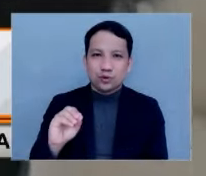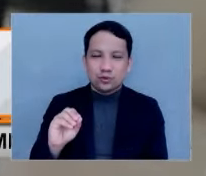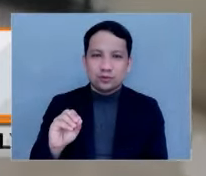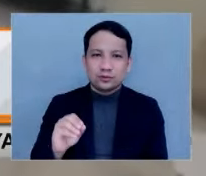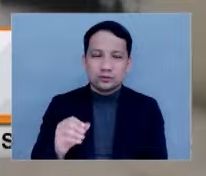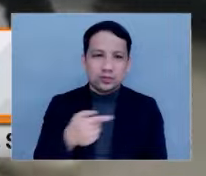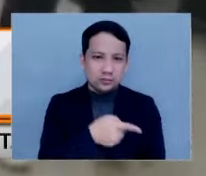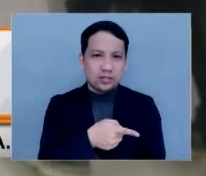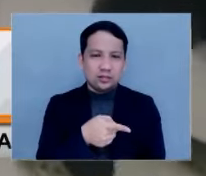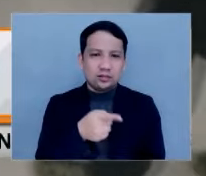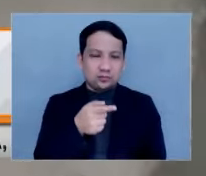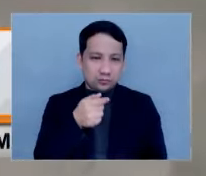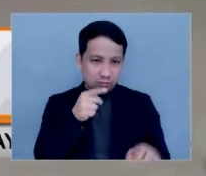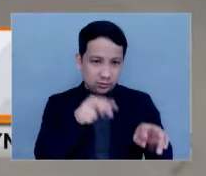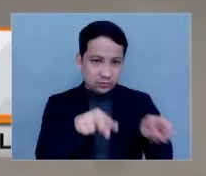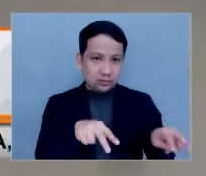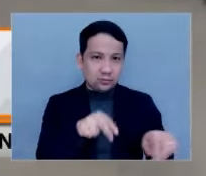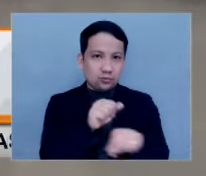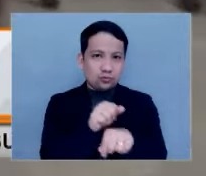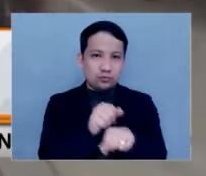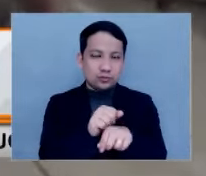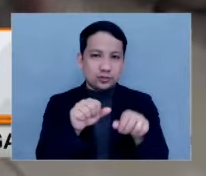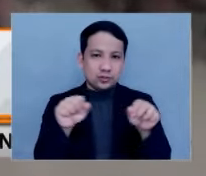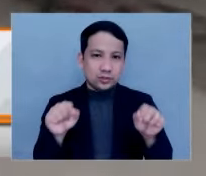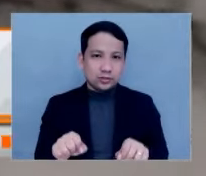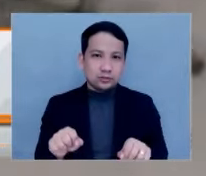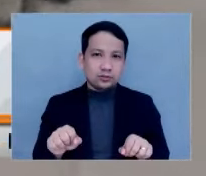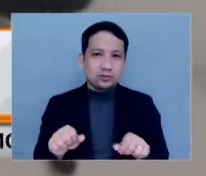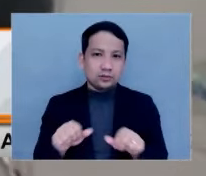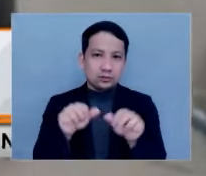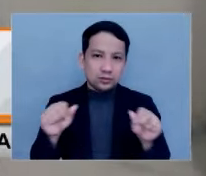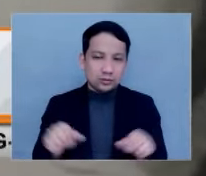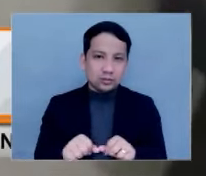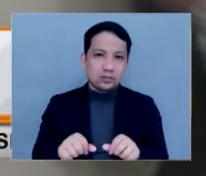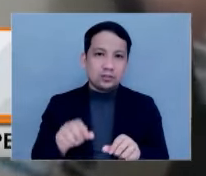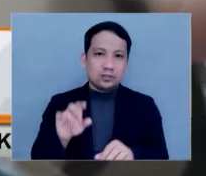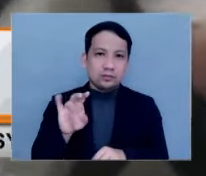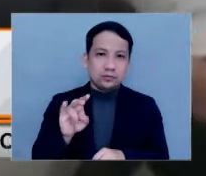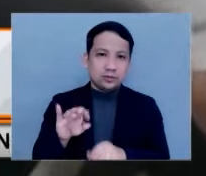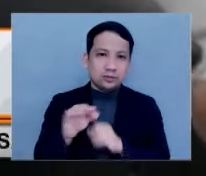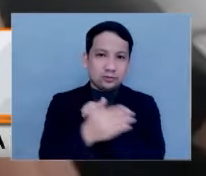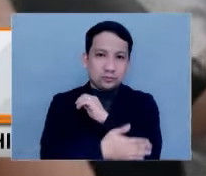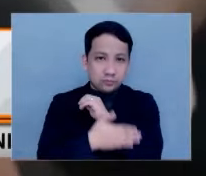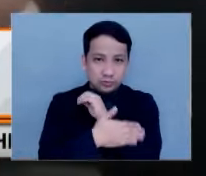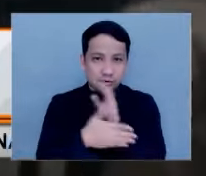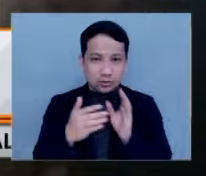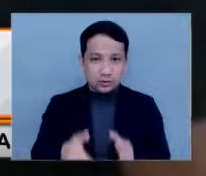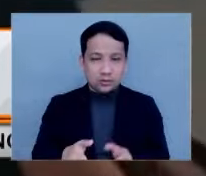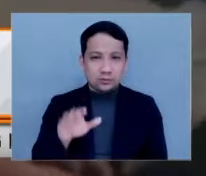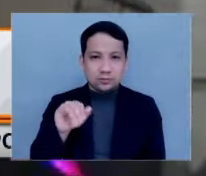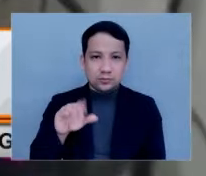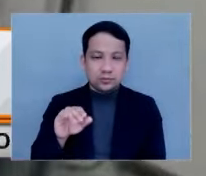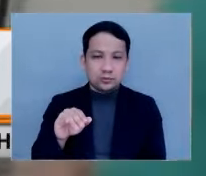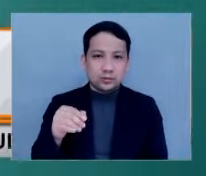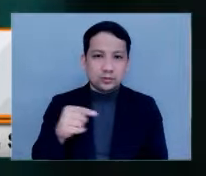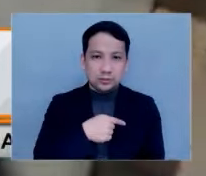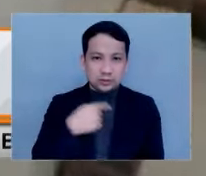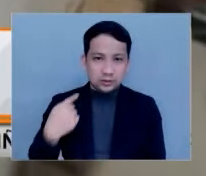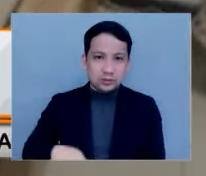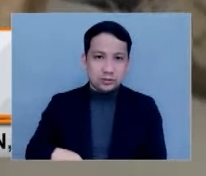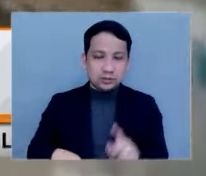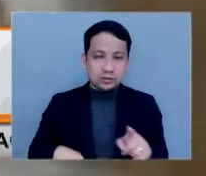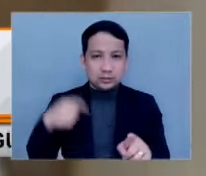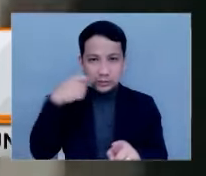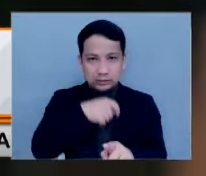Tumambat sa mga operatibang workstation area ng mga sospek. 17 dayuhan ang inaresto. 15 Chinese, isang Taiwanese at isang